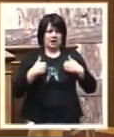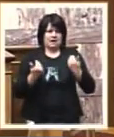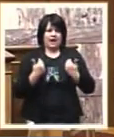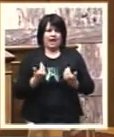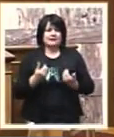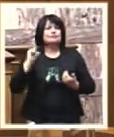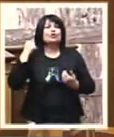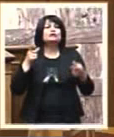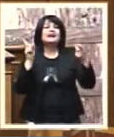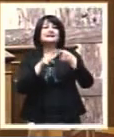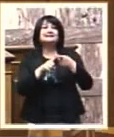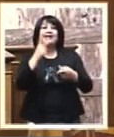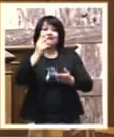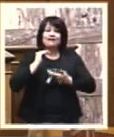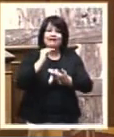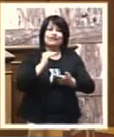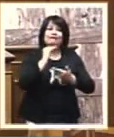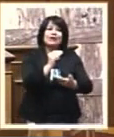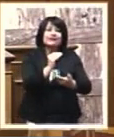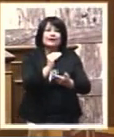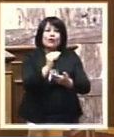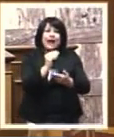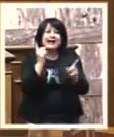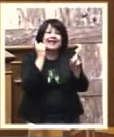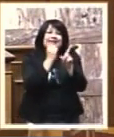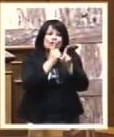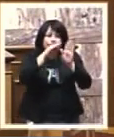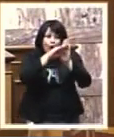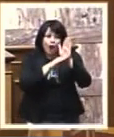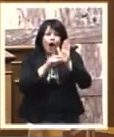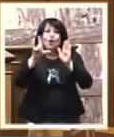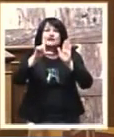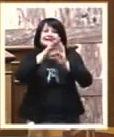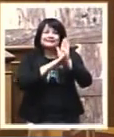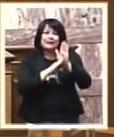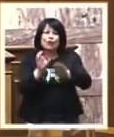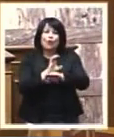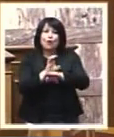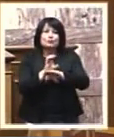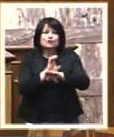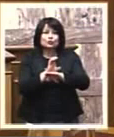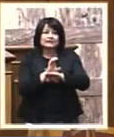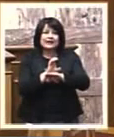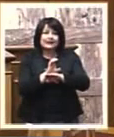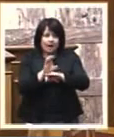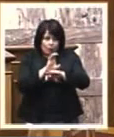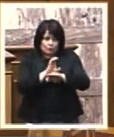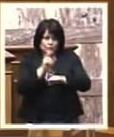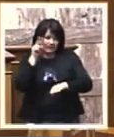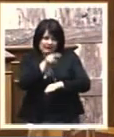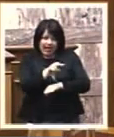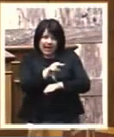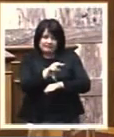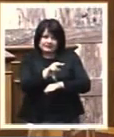Προχθές είδα δύο νέους που βραβεύτηκαν για ένα λογισμικό που επιτρέπει επισκέπτη να ξεναγείται μέσα στα δικά μας πολιστικά μνημεία, μέσα από το